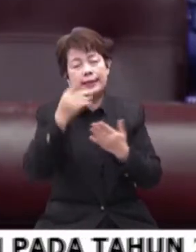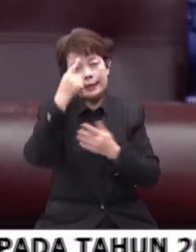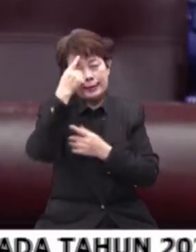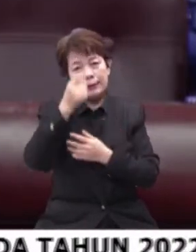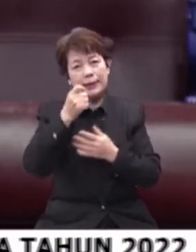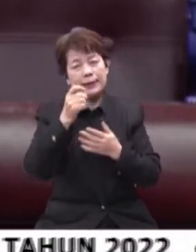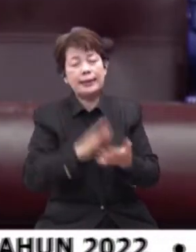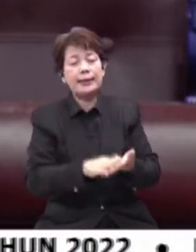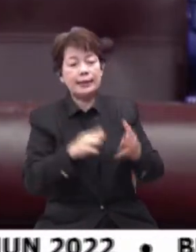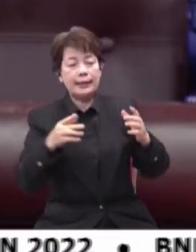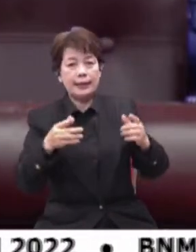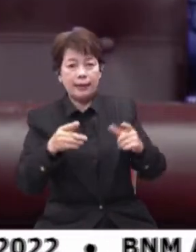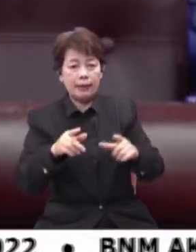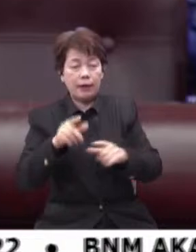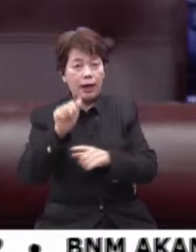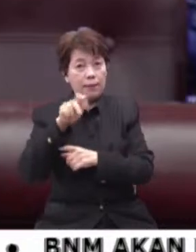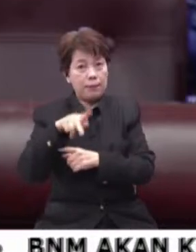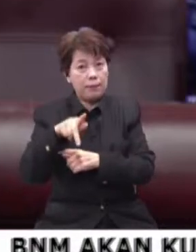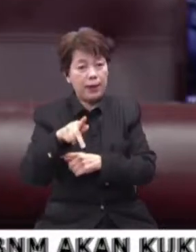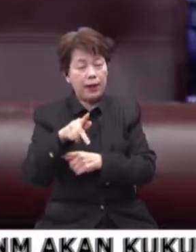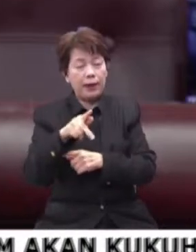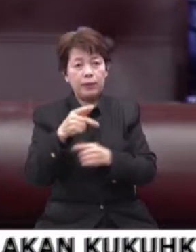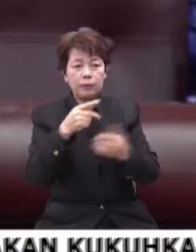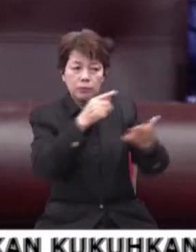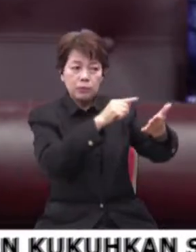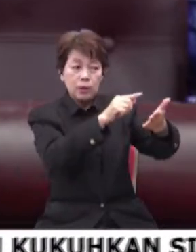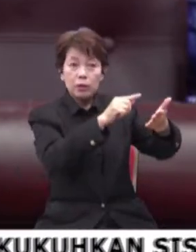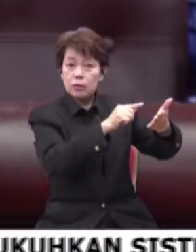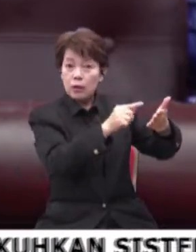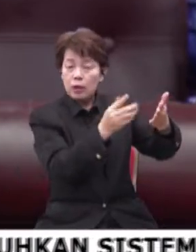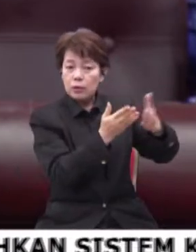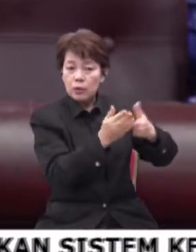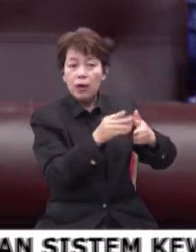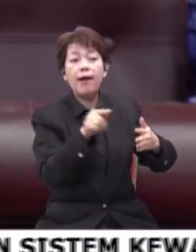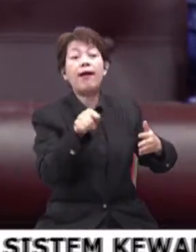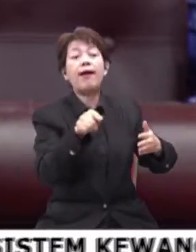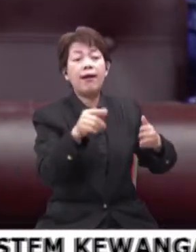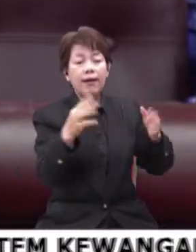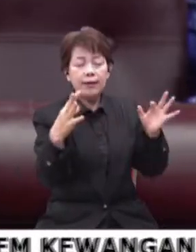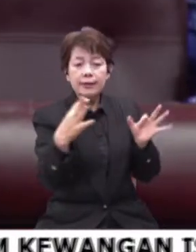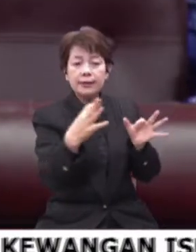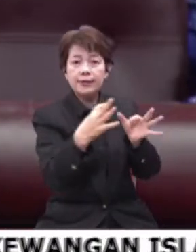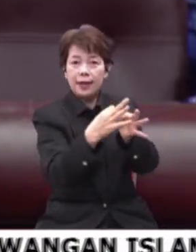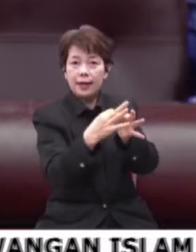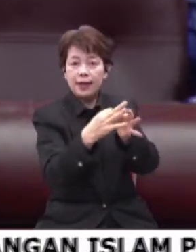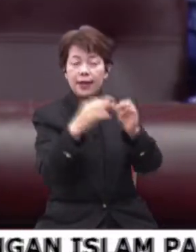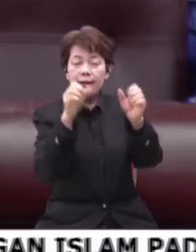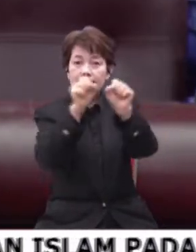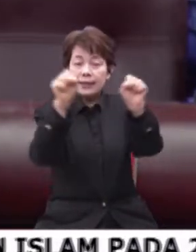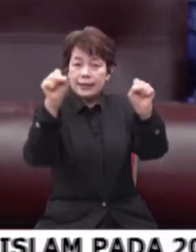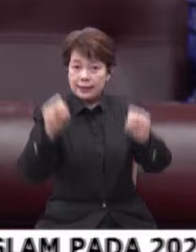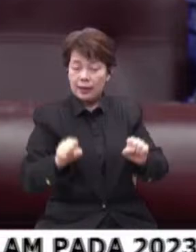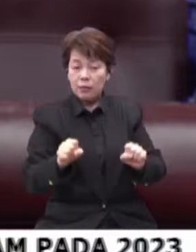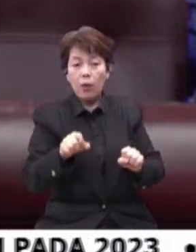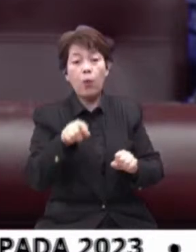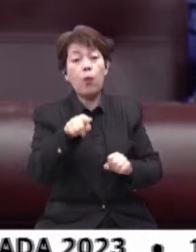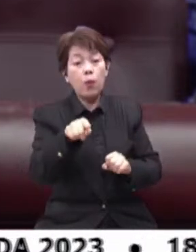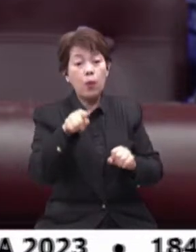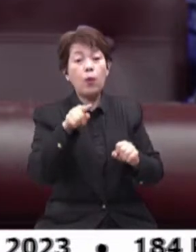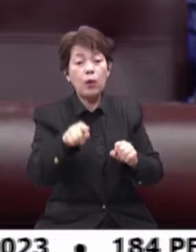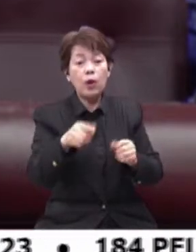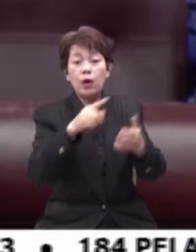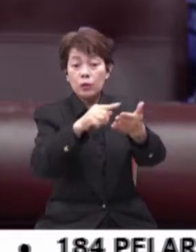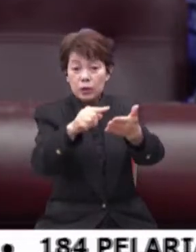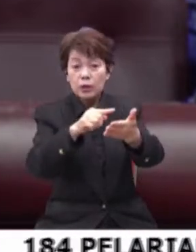dibawa portable untuk mencek terus dan juga dapat di link ke sistem kita sama delesien ini Apabila